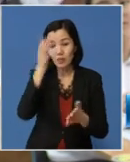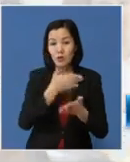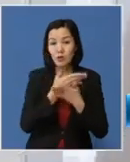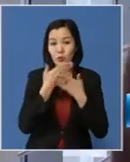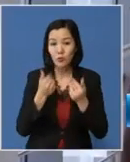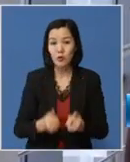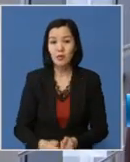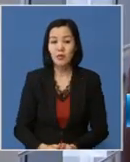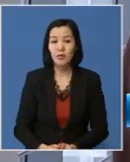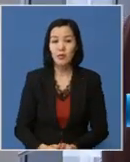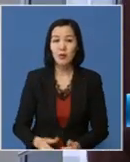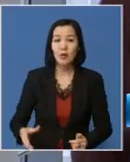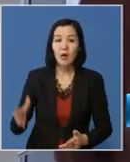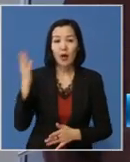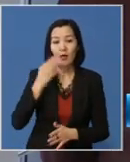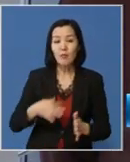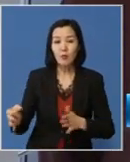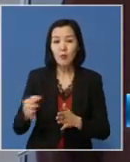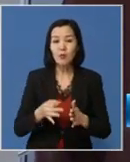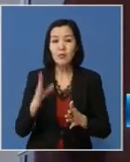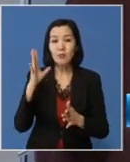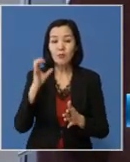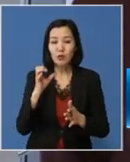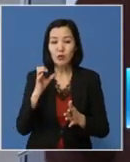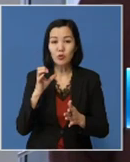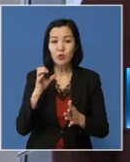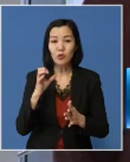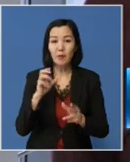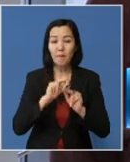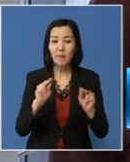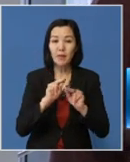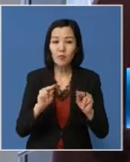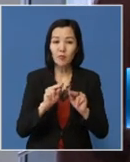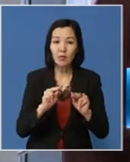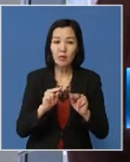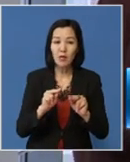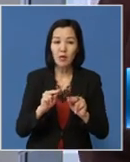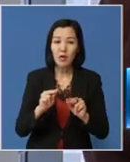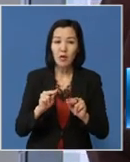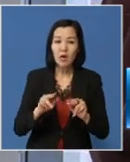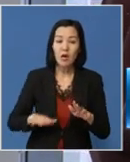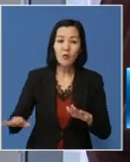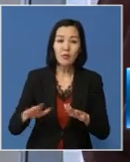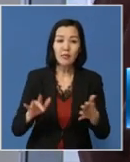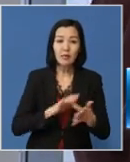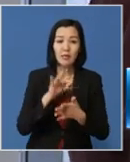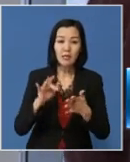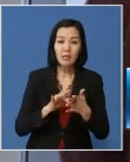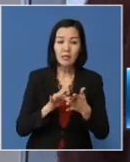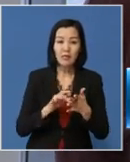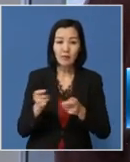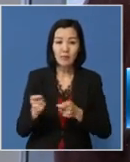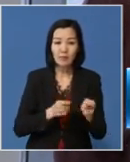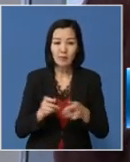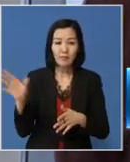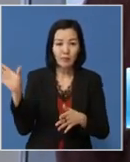мұғалімдер. Осы облысымыздағы 500-ге жуық педагогтар, ауданды қалалық білім бөлімдерінің басшылары,